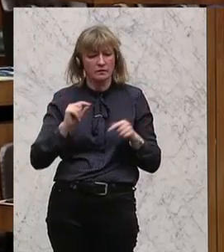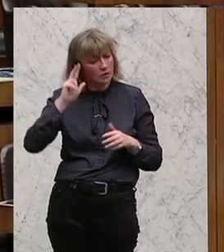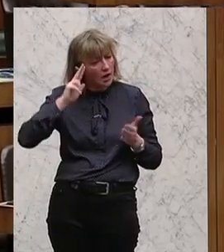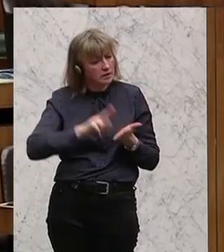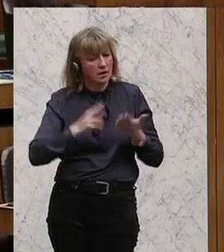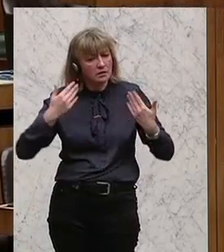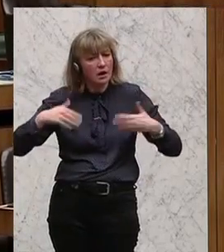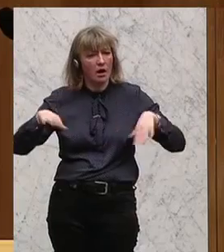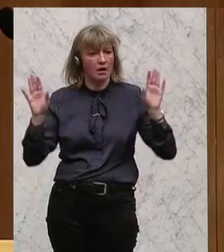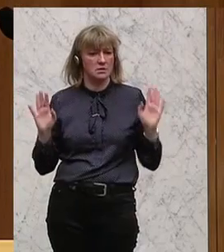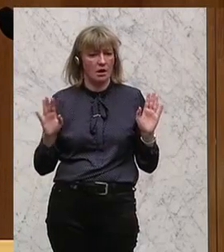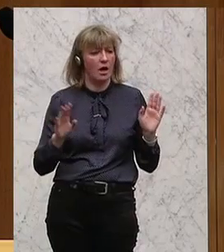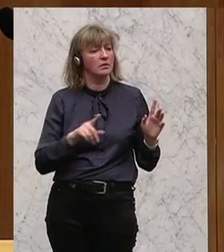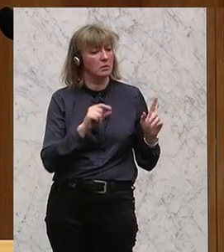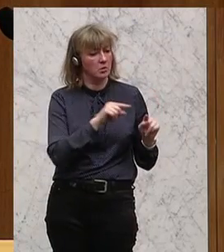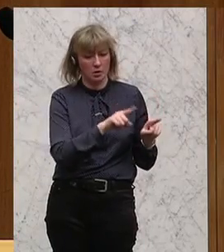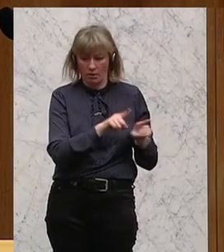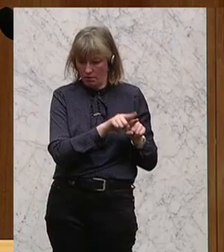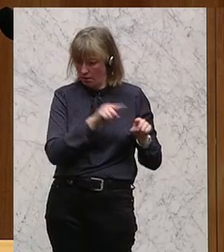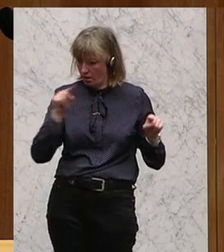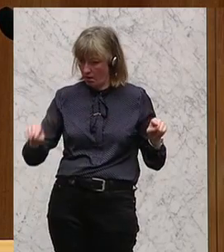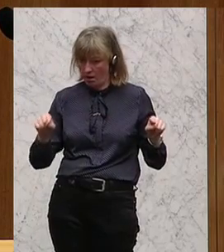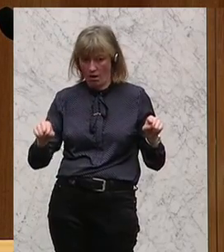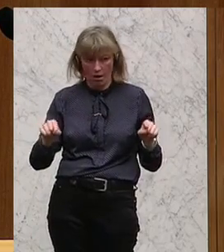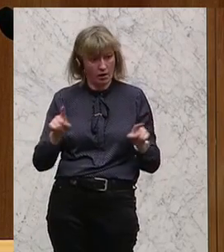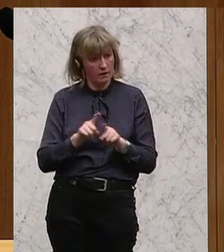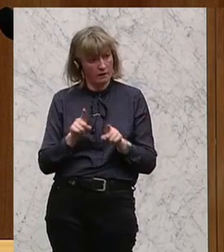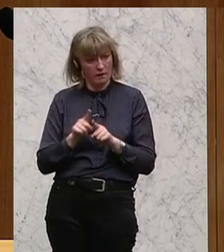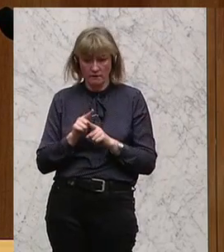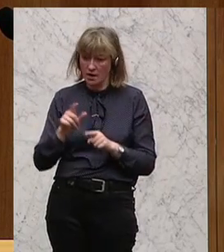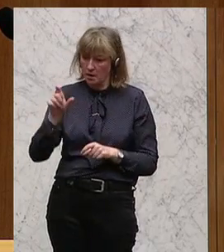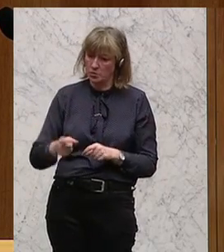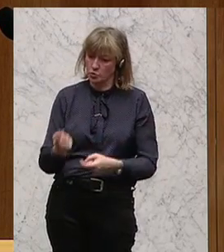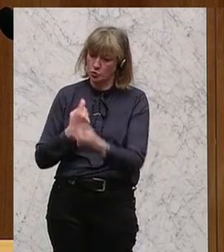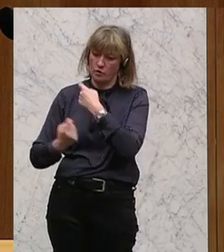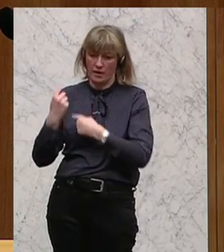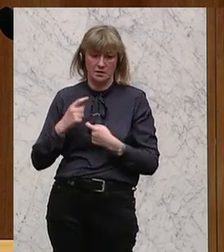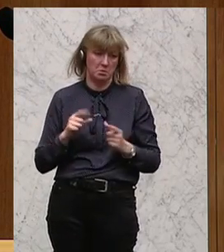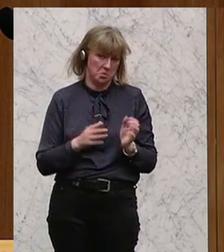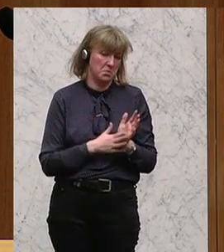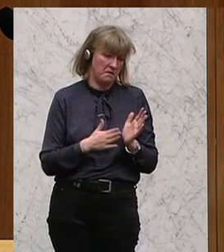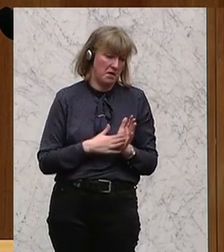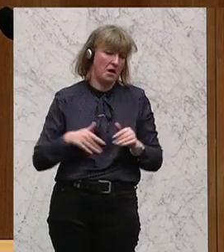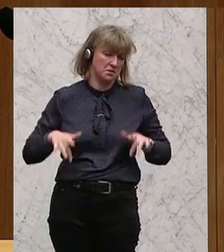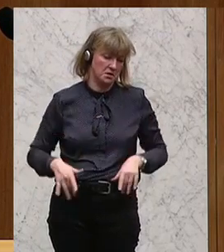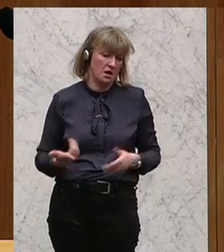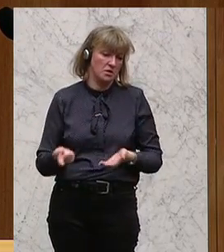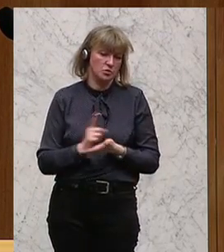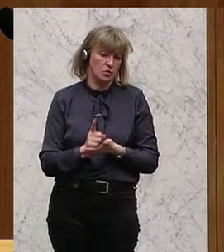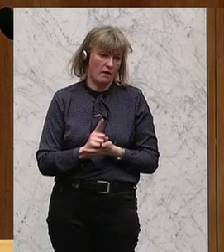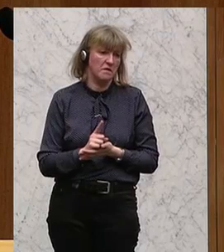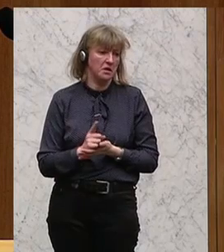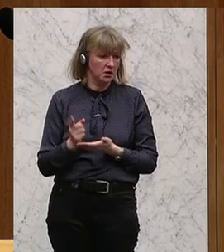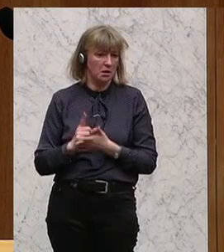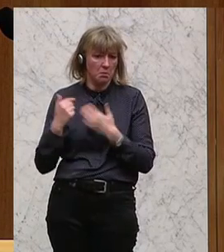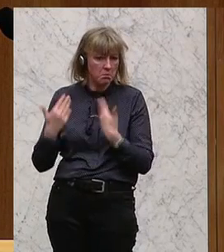anerkannten Asylanten, gleich mit jemandem, der bei uns zuwandert. Und das sozusagen der Beweis dafür ist, dass die sofortige Möglichkeit des